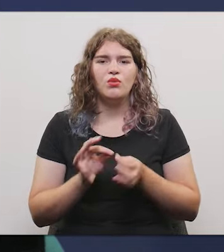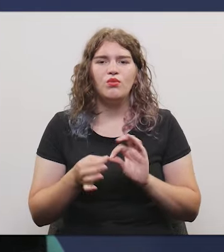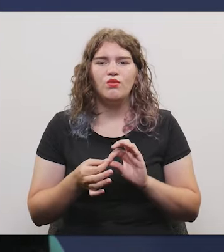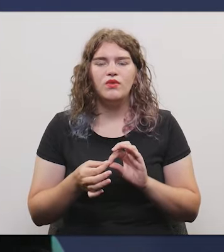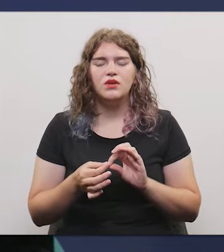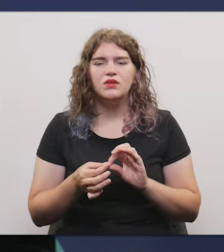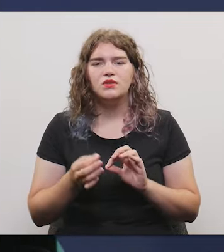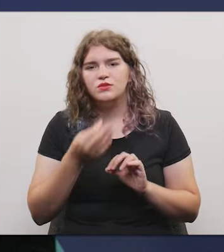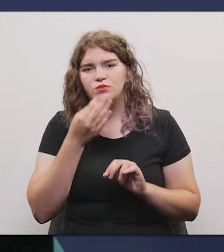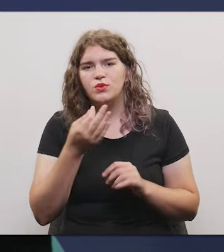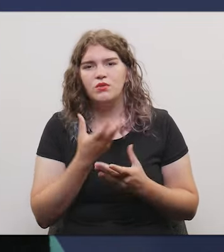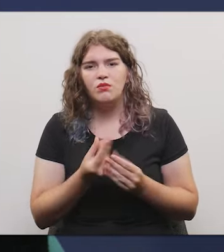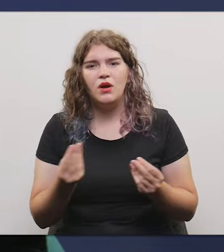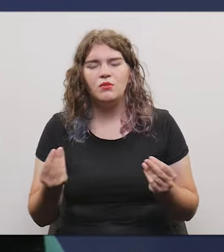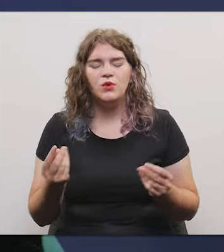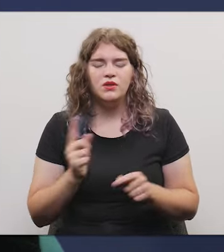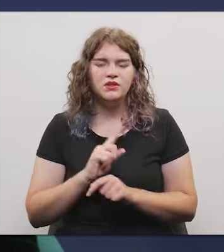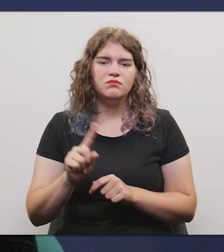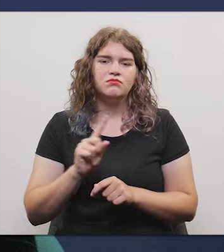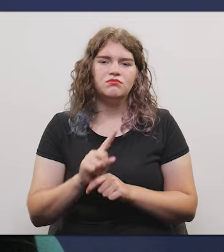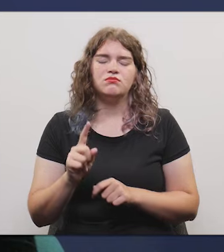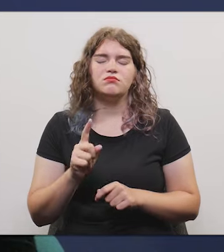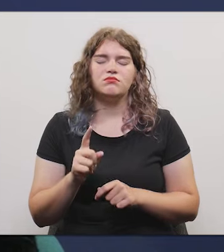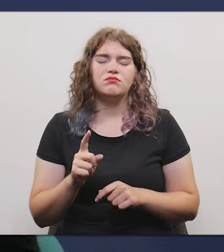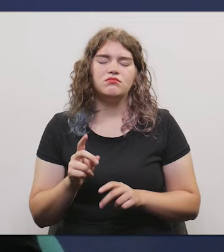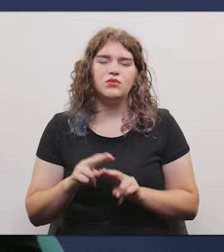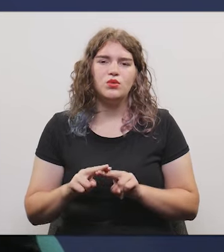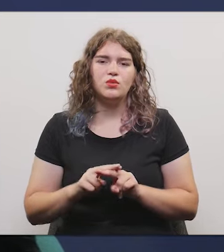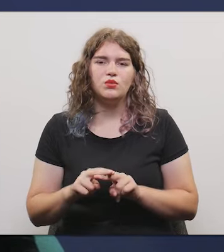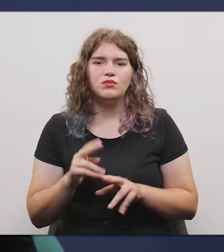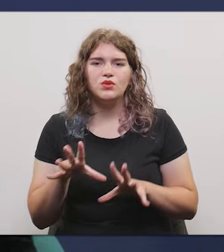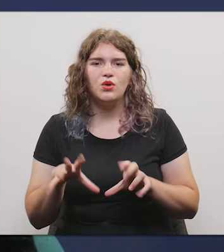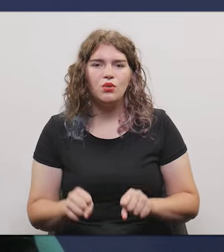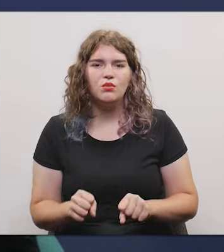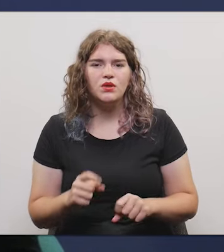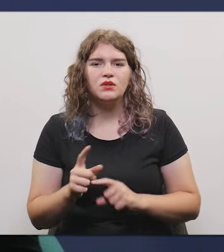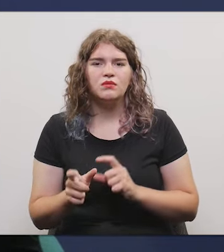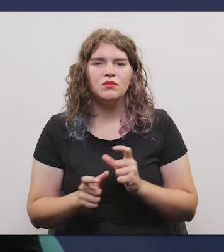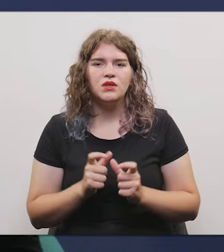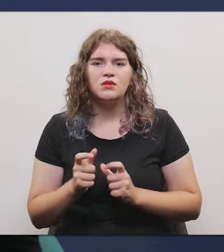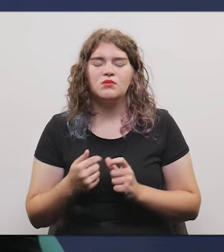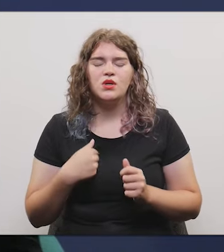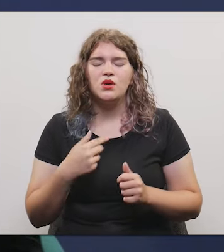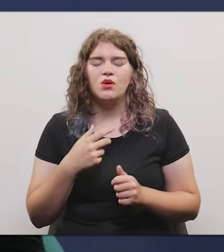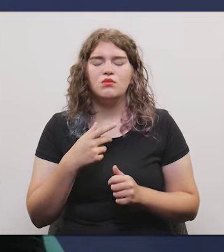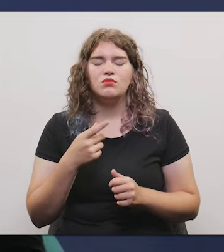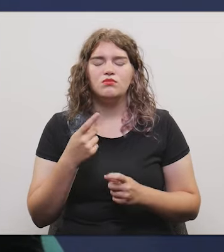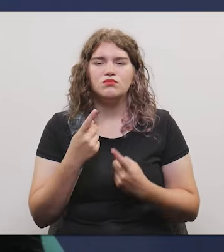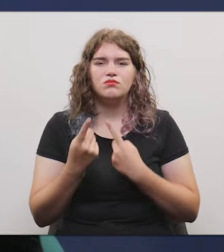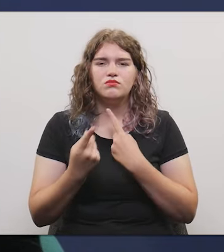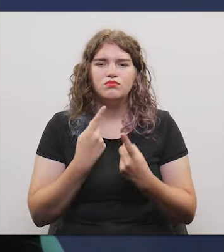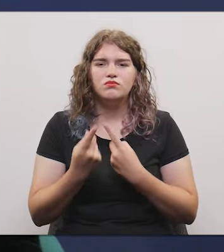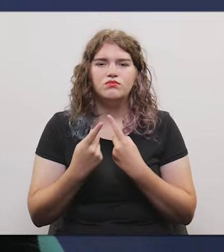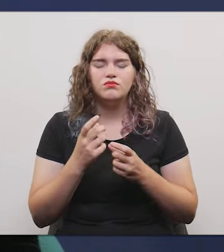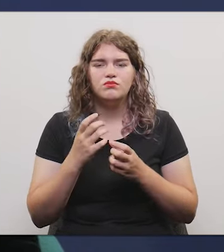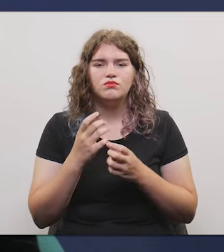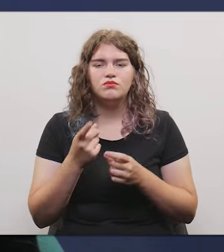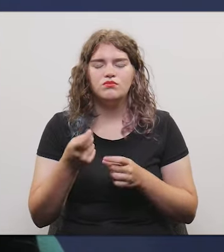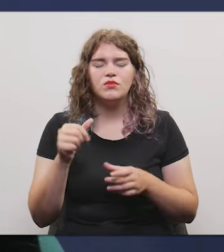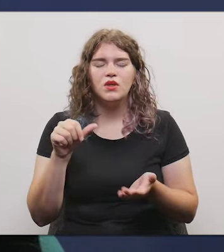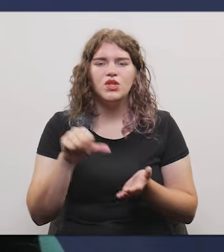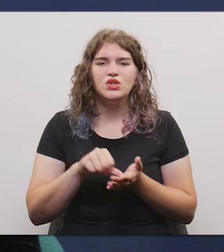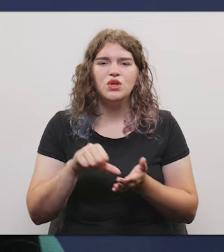cuvântul, ne va spune mai multe despre lucrul acesta. Ea se ocupă de departamentul de consiliere biblică din